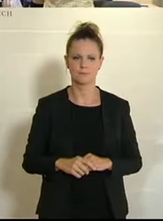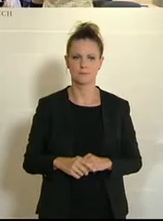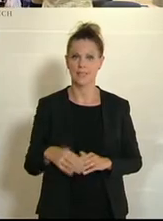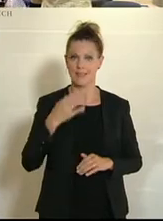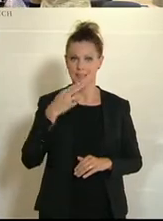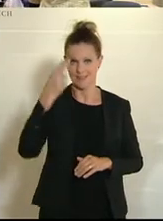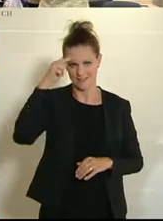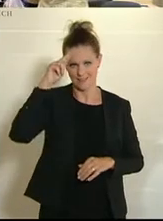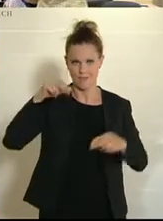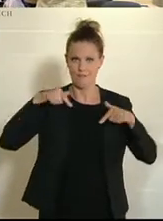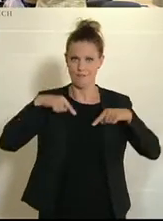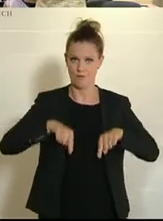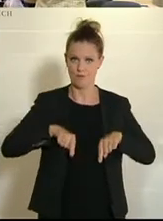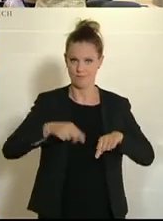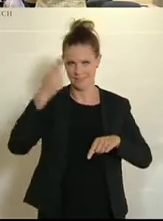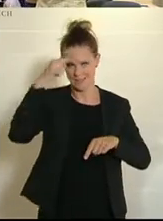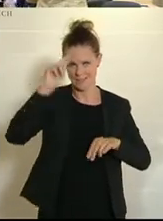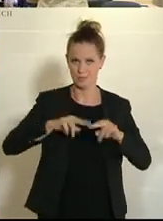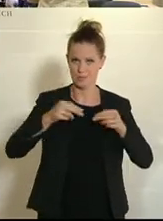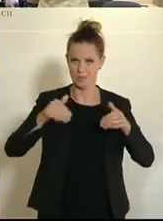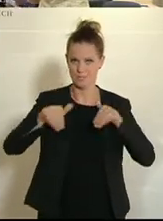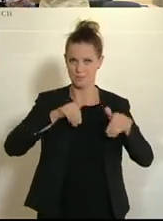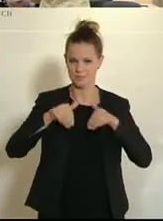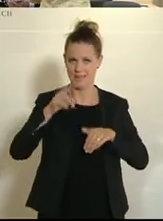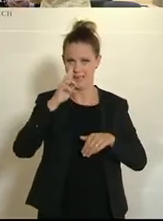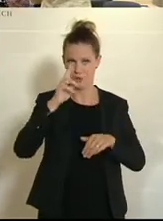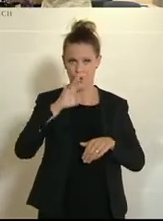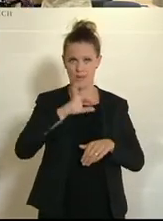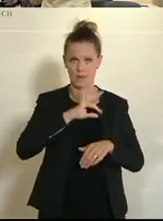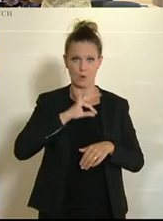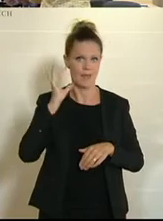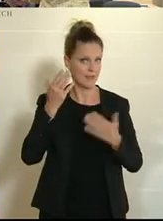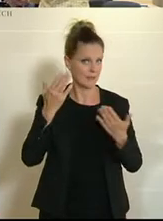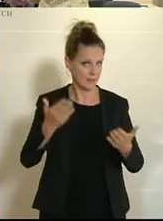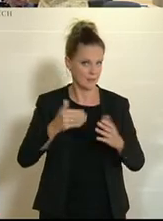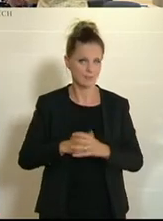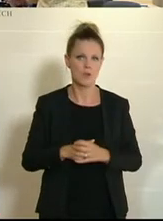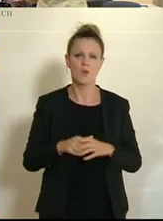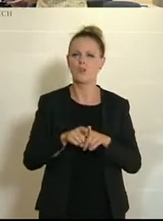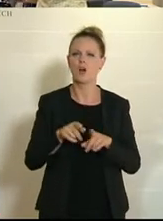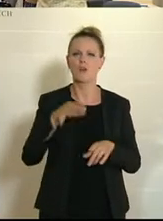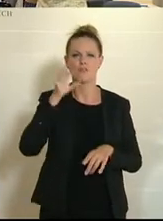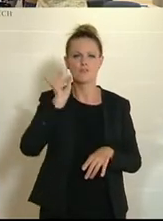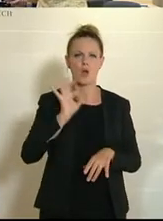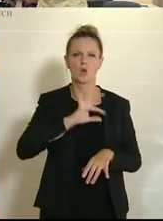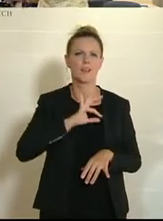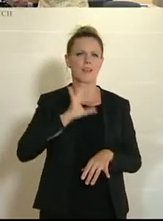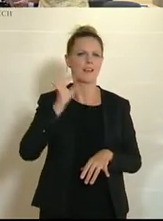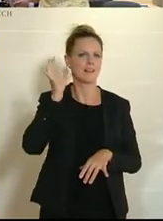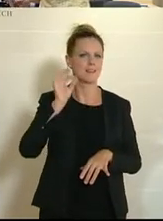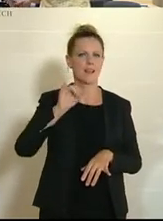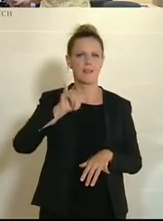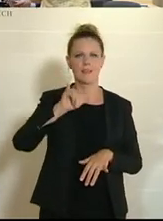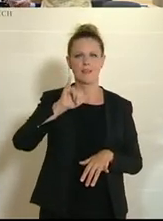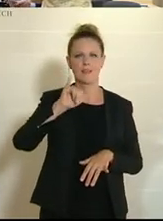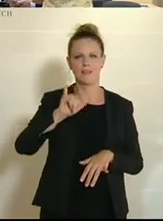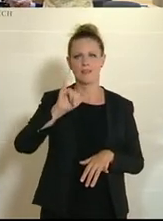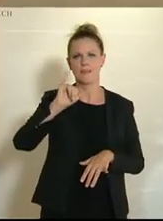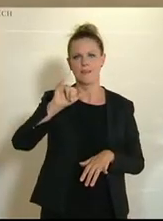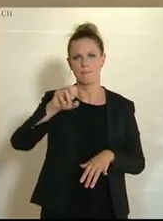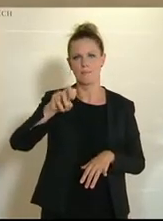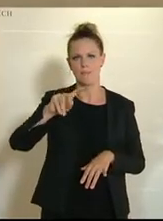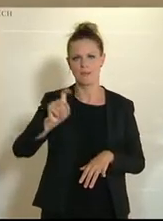Danke, Herr Vorsitzender, Herr Bundesminister, liebe Kolleginnen und Kollegen und vor allem Frau Kollegin Yilmaz. Sie haben jetzt